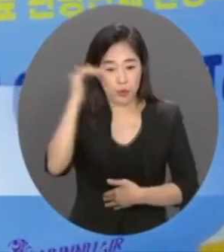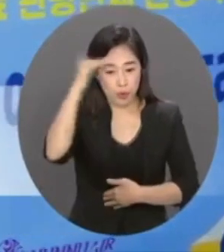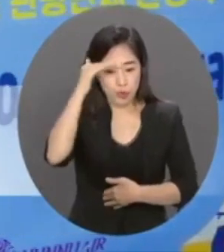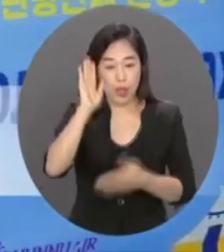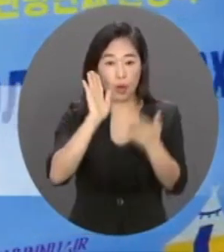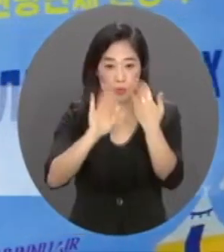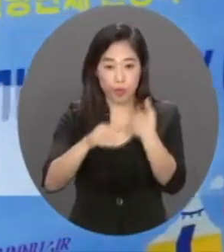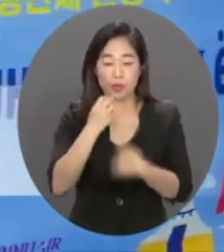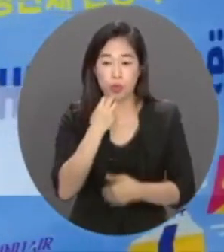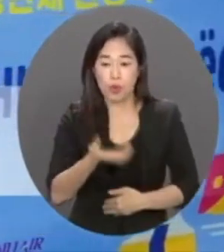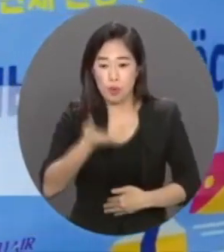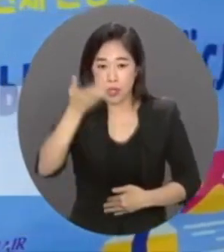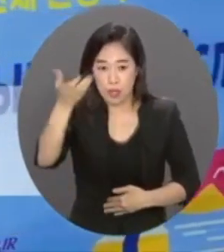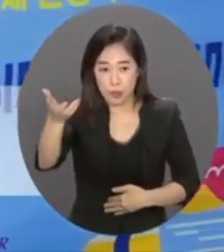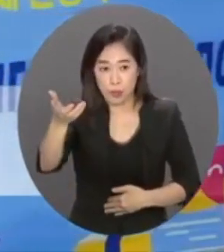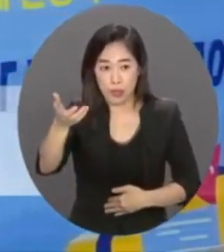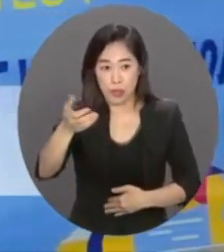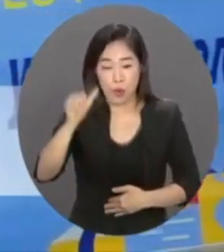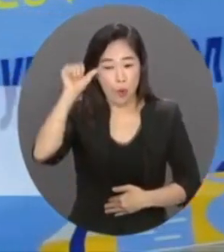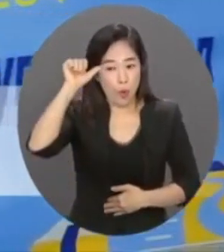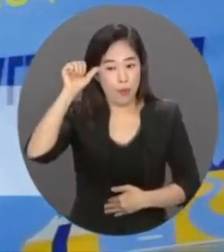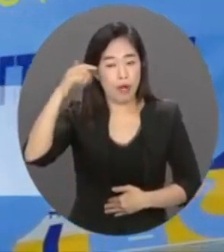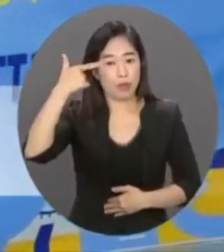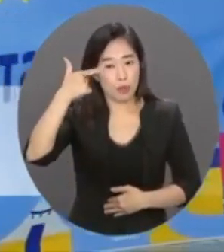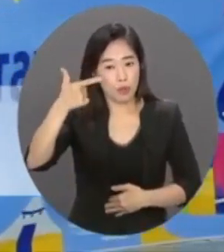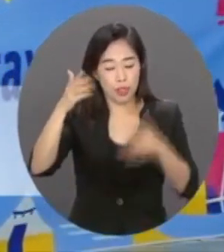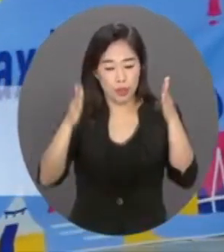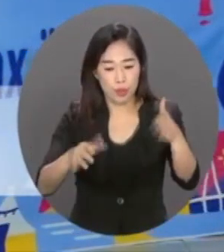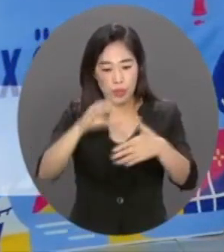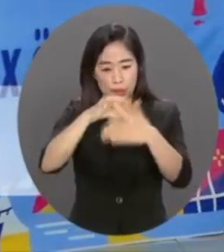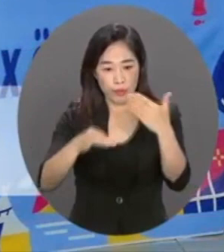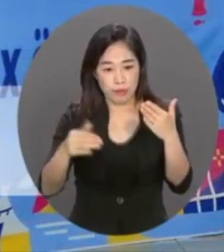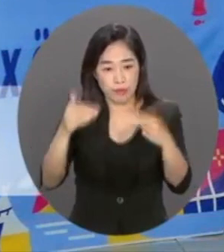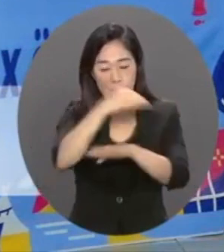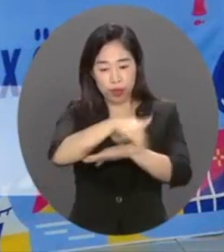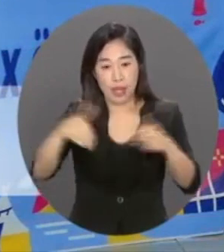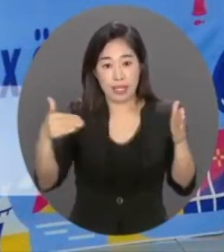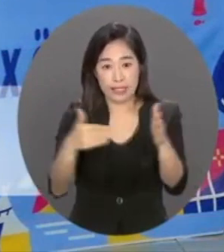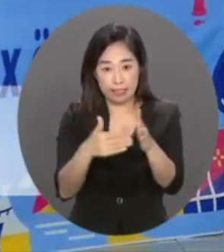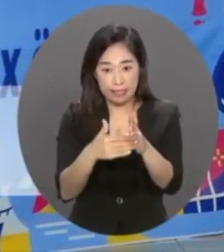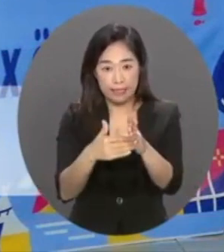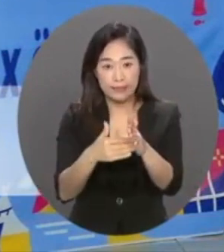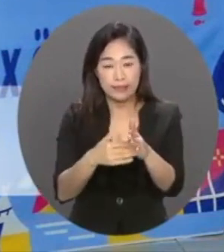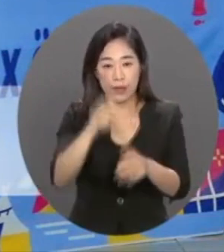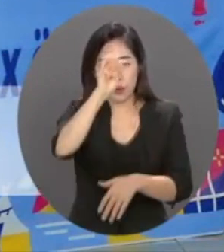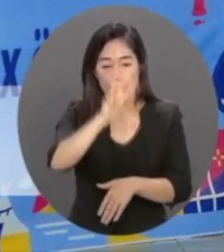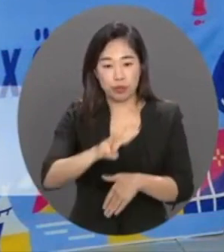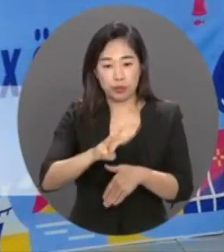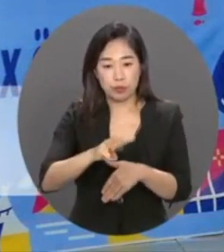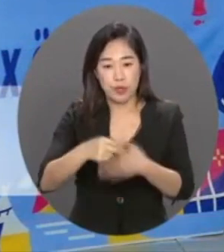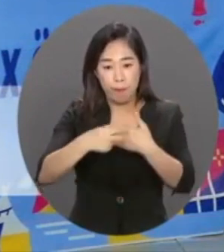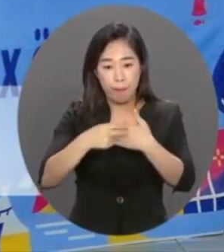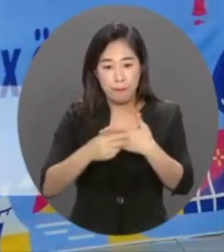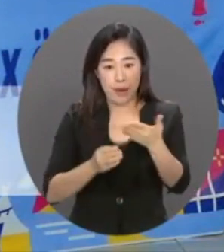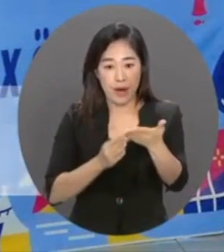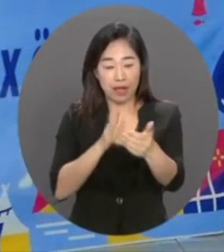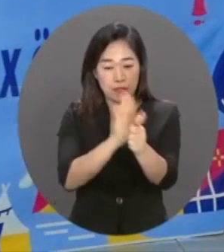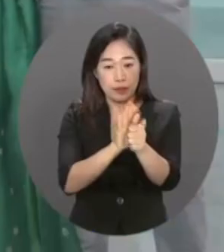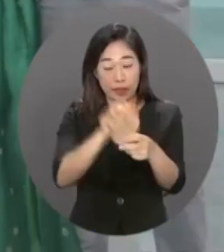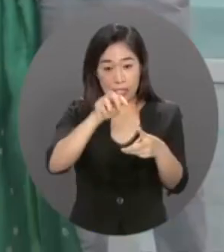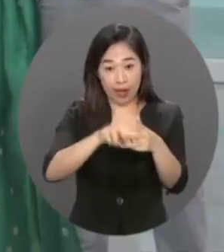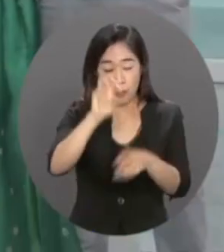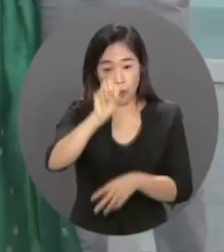등을 둘러본 뒤 서울로 이동해 5박 6일 동안의 일정을 마칠 예정입니다 광주 의료관광지원센터는